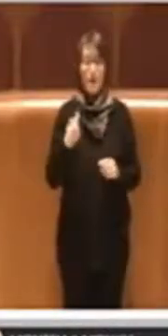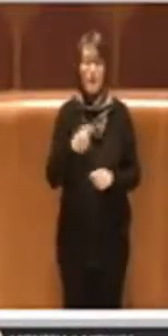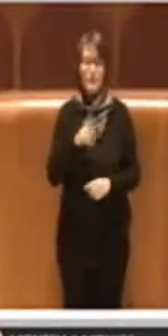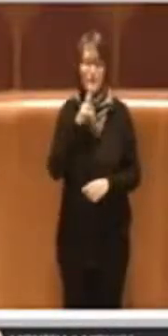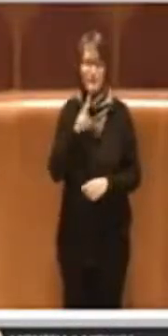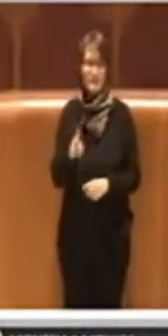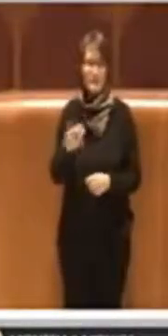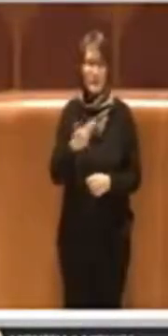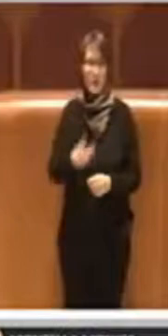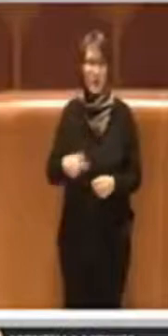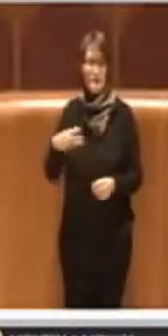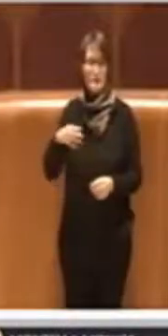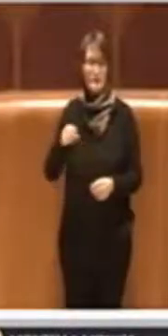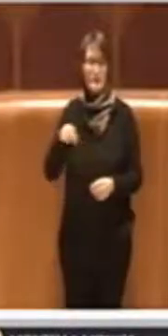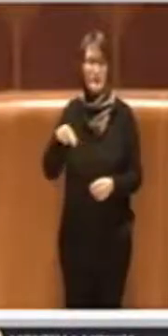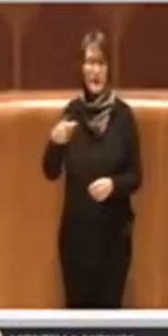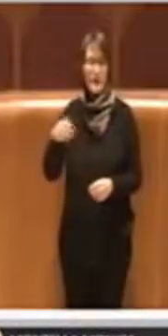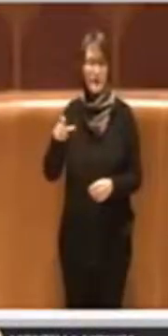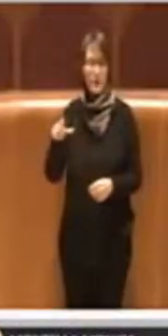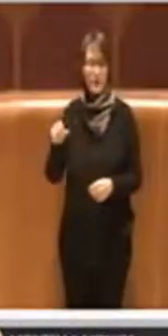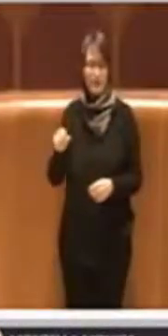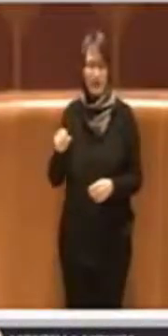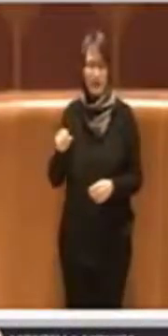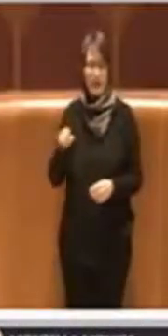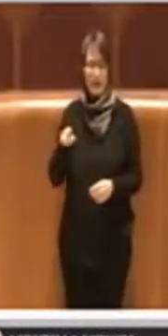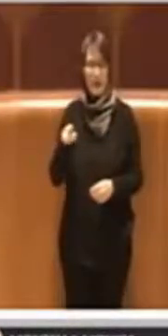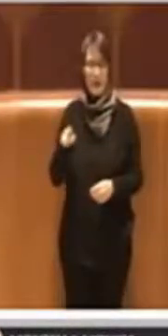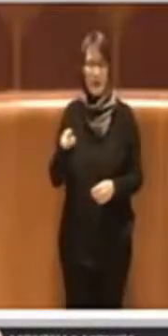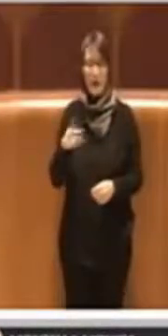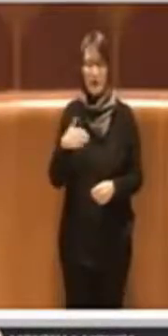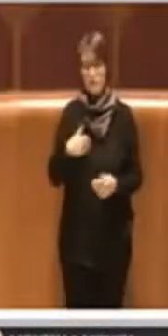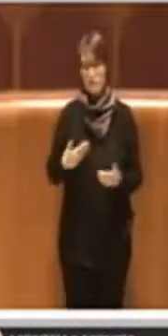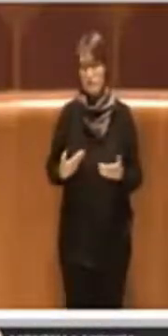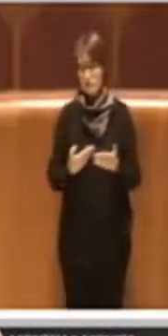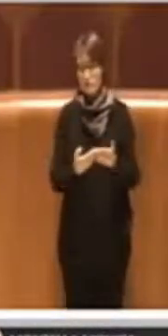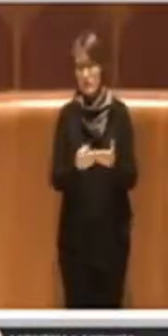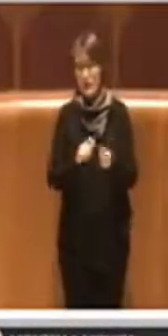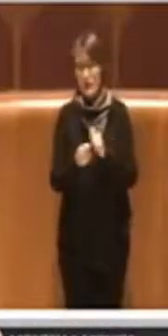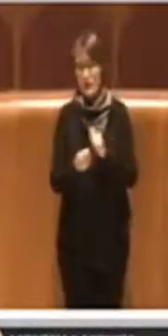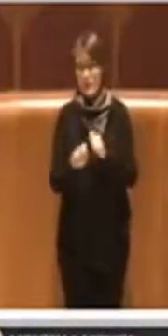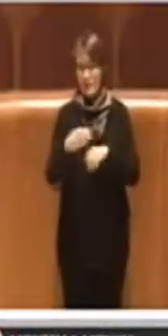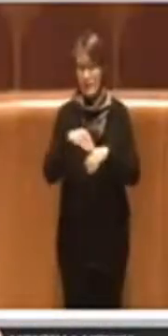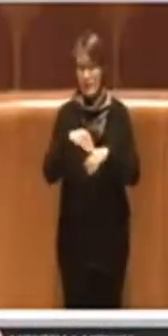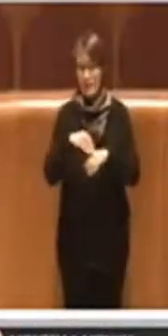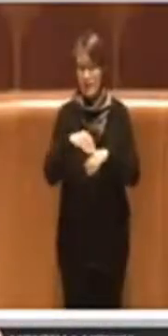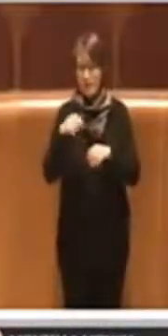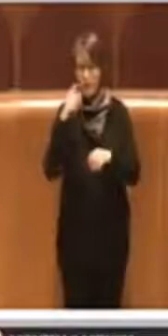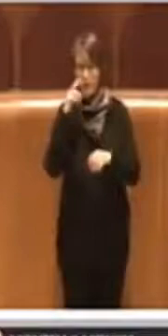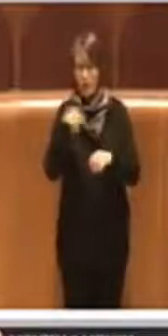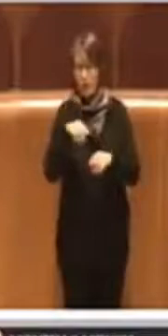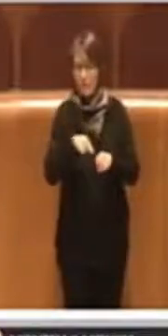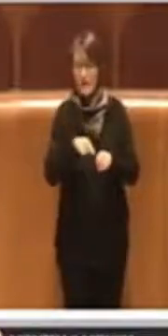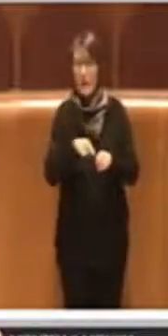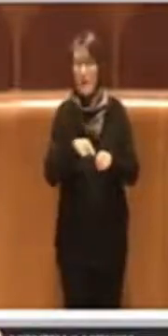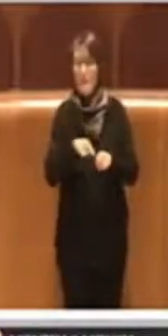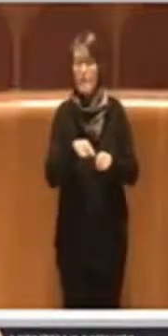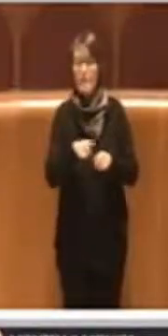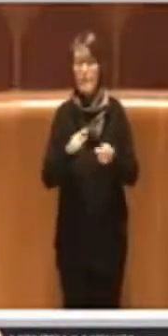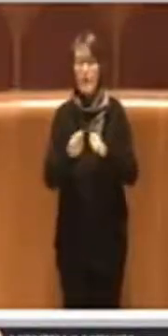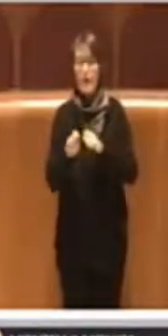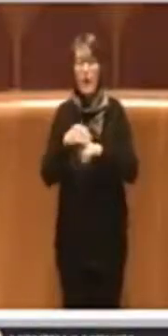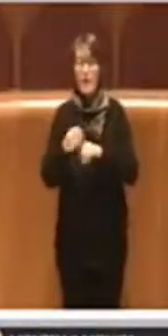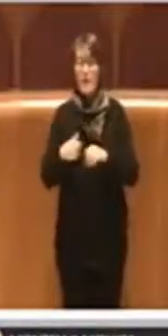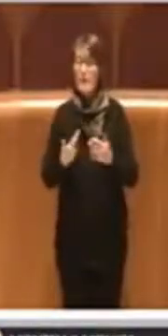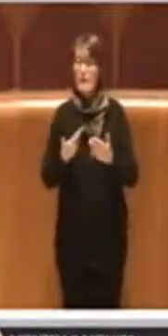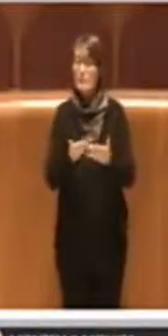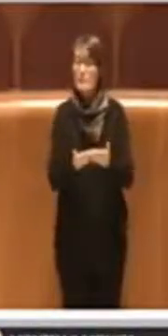Risponderei alla consigliera Montella che ho presentato un emendamento, che poi lo vedremo, insomma, per quanto riguarda la